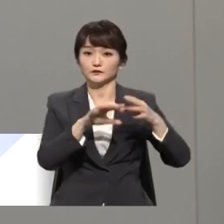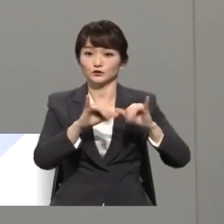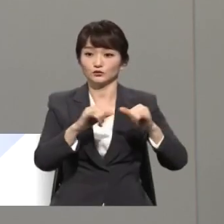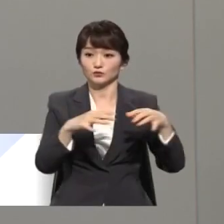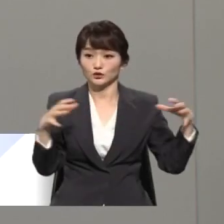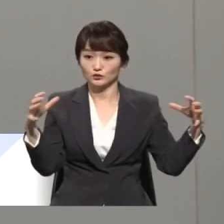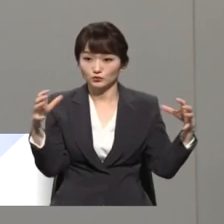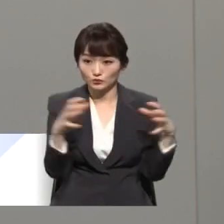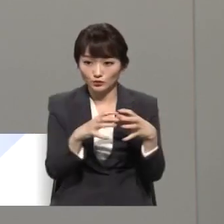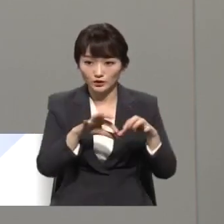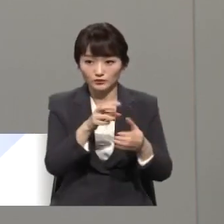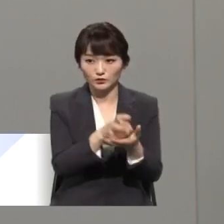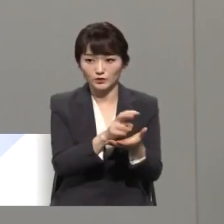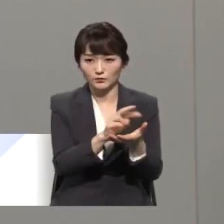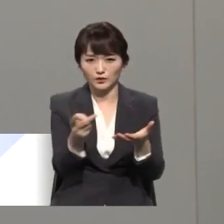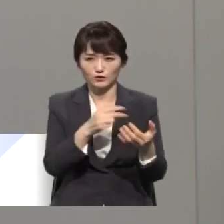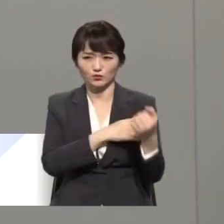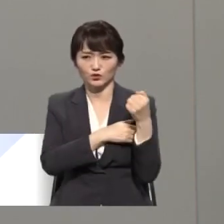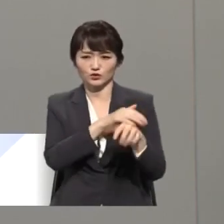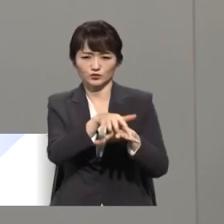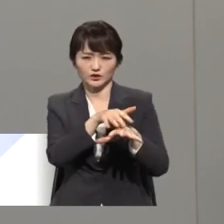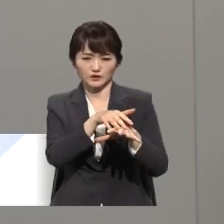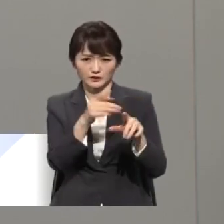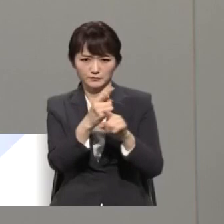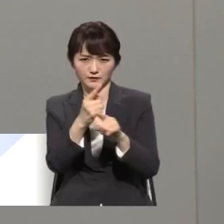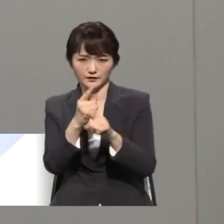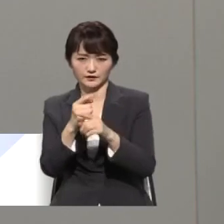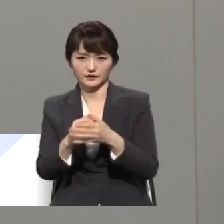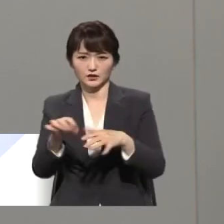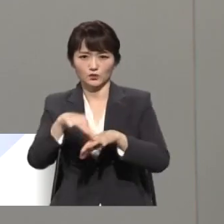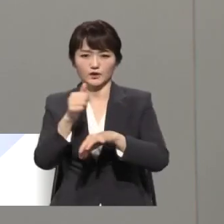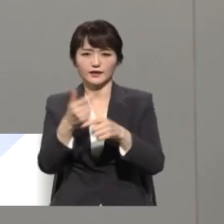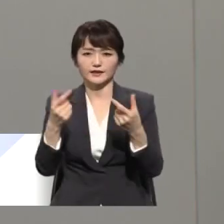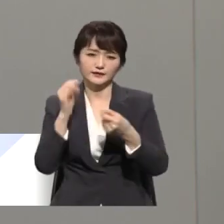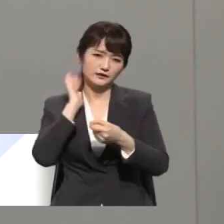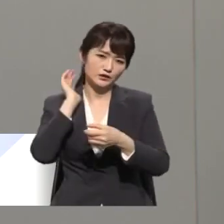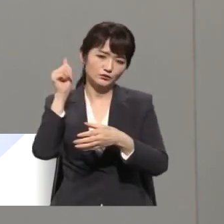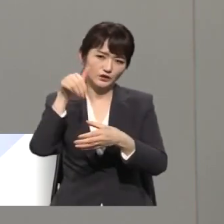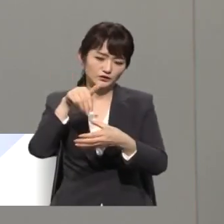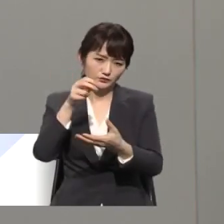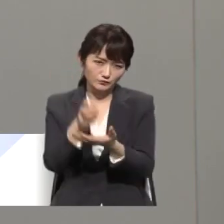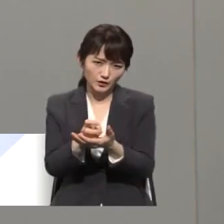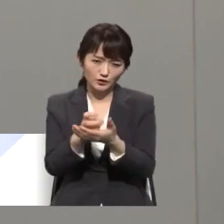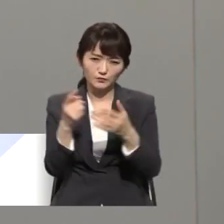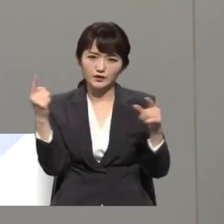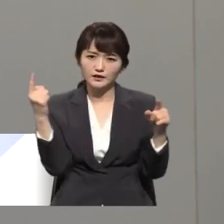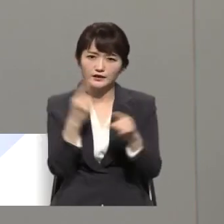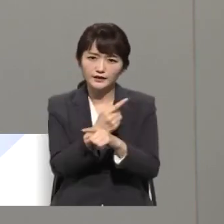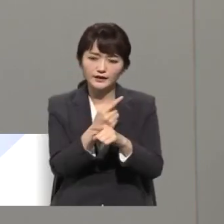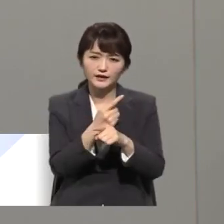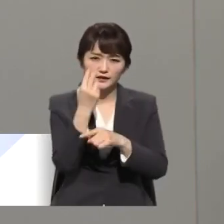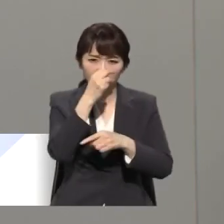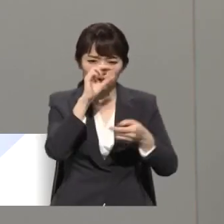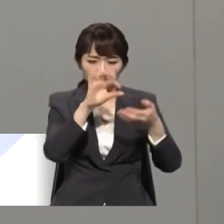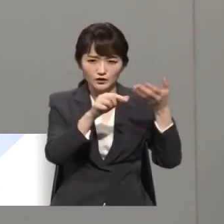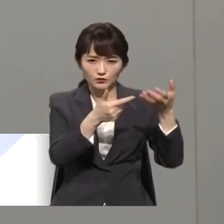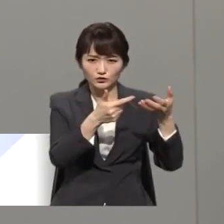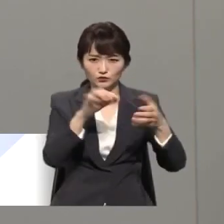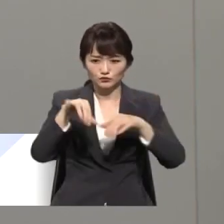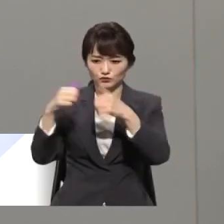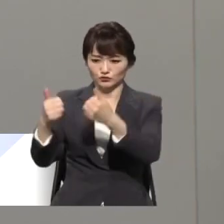권력구조를 민주 하겠습니다 제왕적 대통령제를 개선하기 위해 감사원을 국회 산업으로 2권 하겠습니다